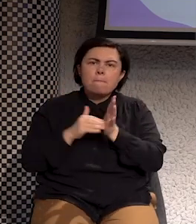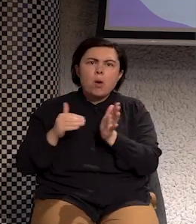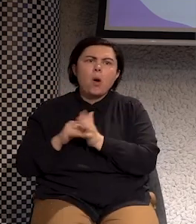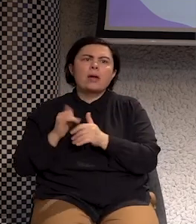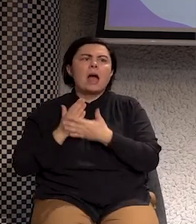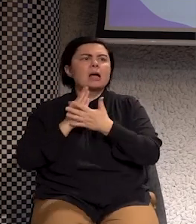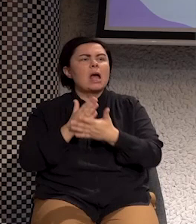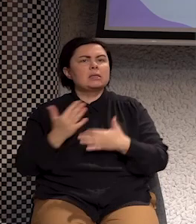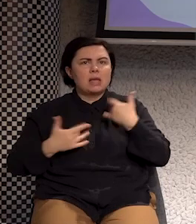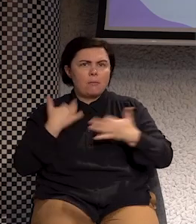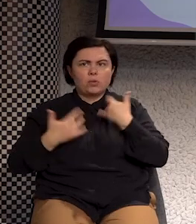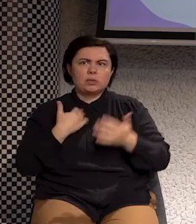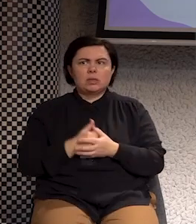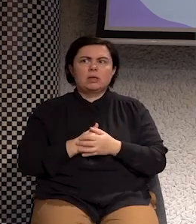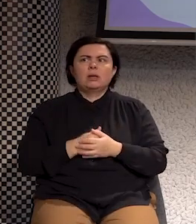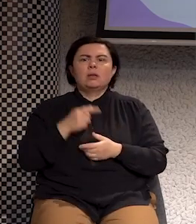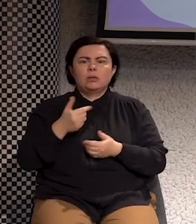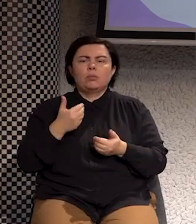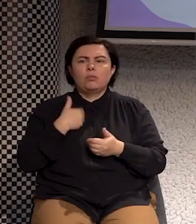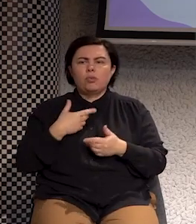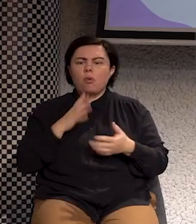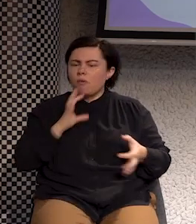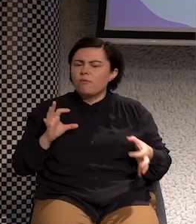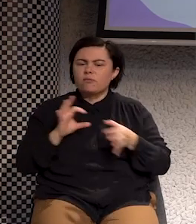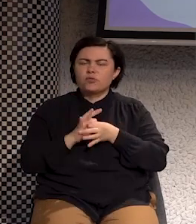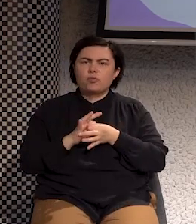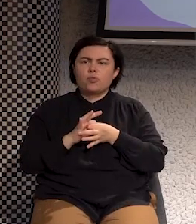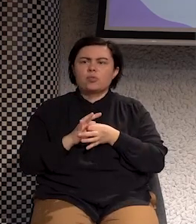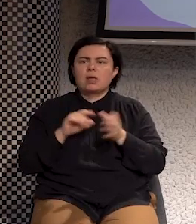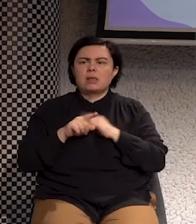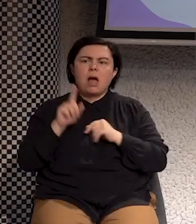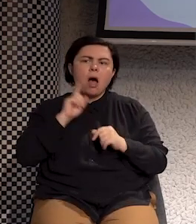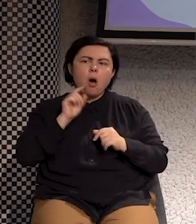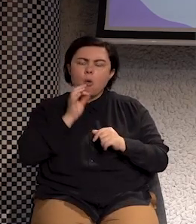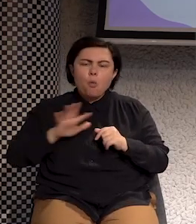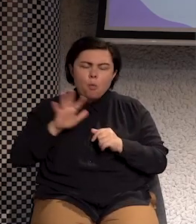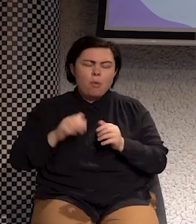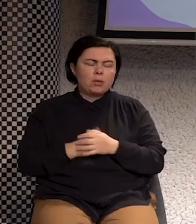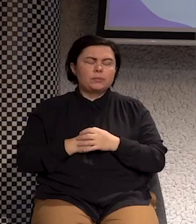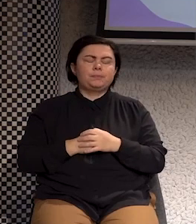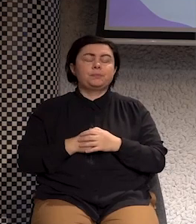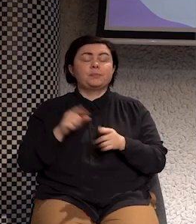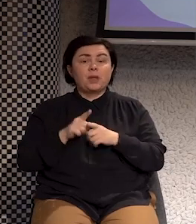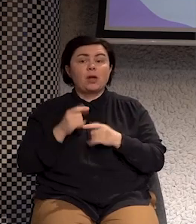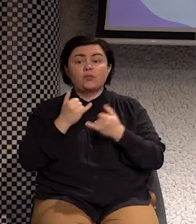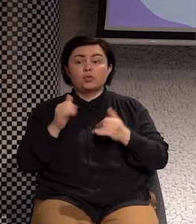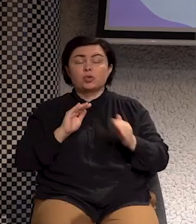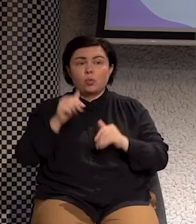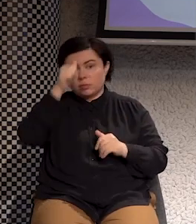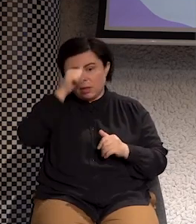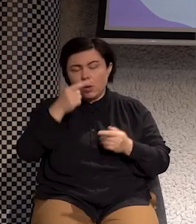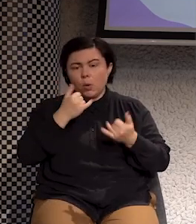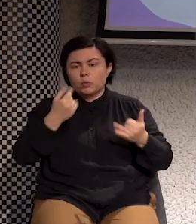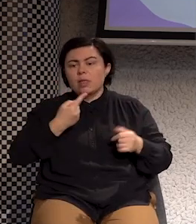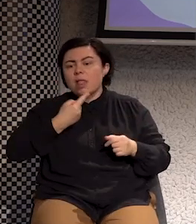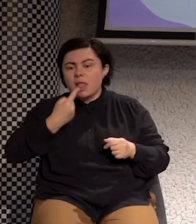sobie z nimi radzić i tak dalej, że to jakoś tak bardzo uspójnia chłopaków, ale też to oni w różny sposób to nazywają, różnym